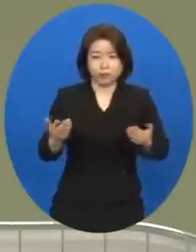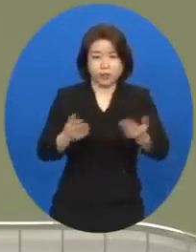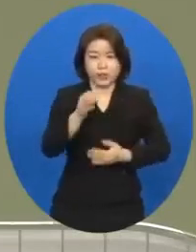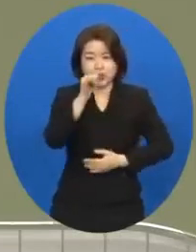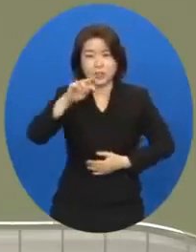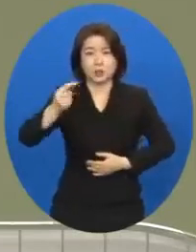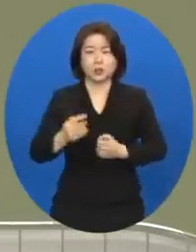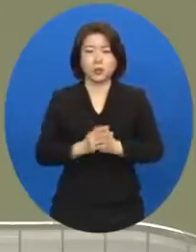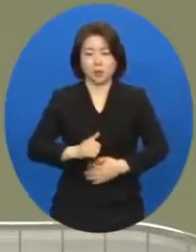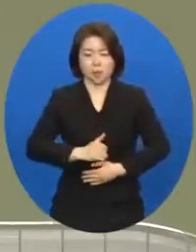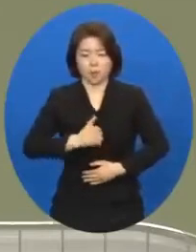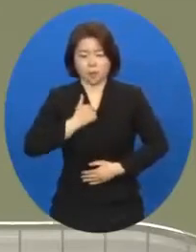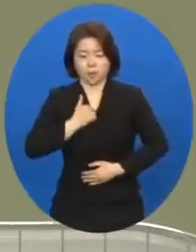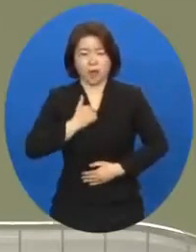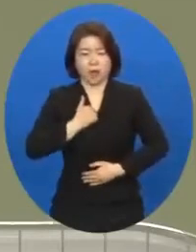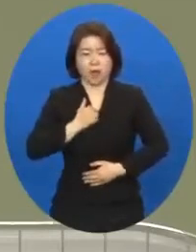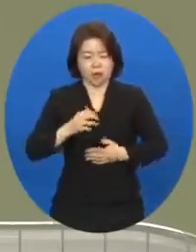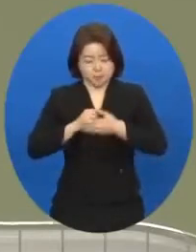화를 품지 말라고 하는 거예요.